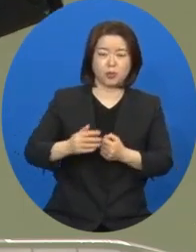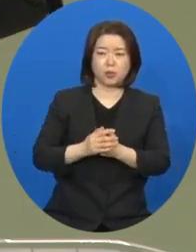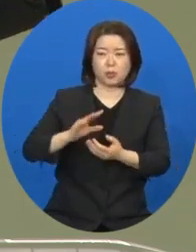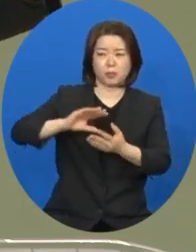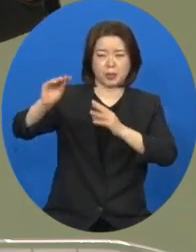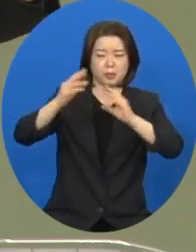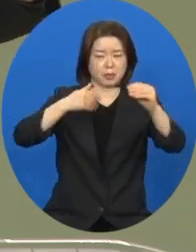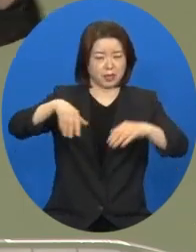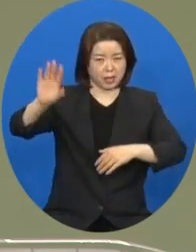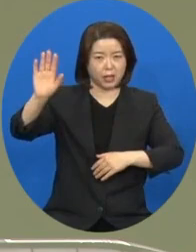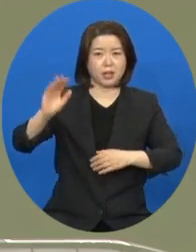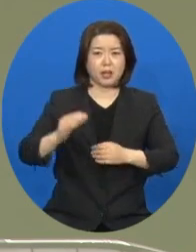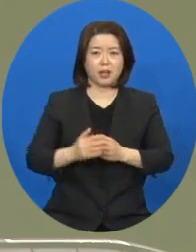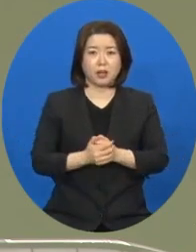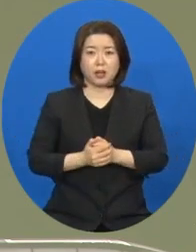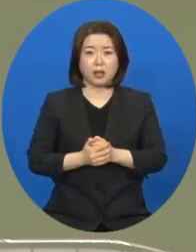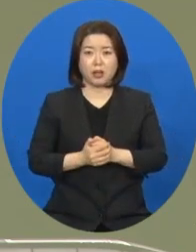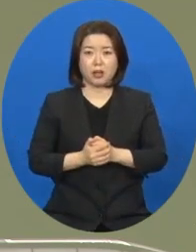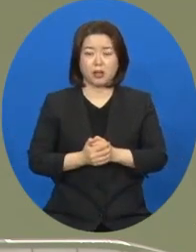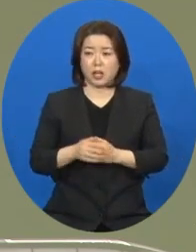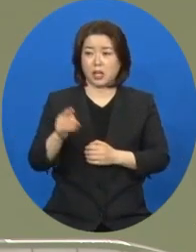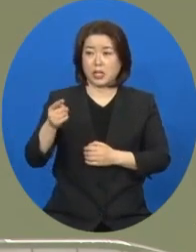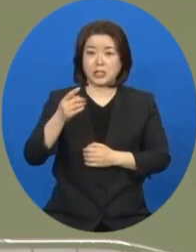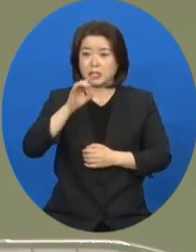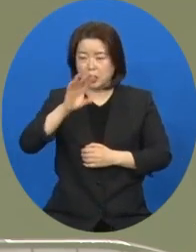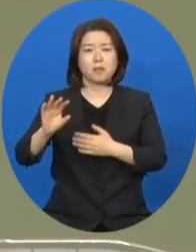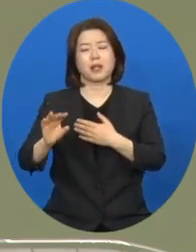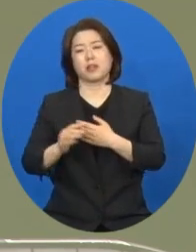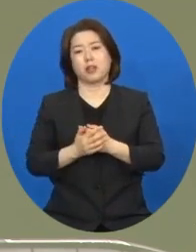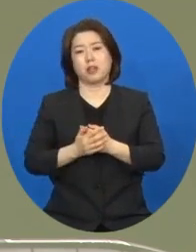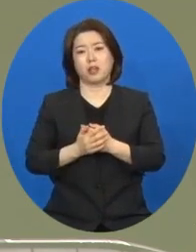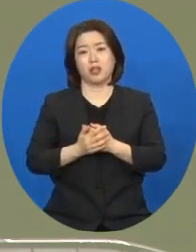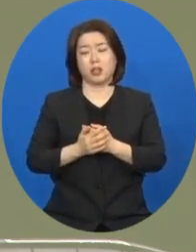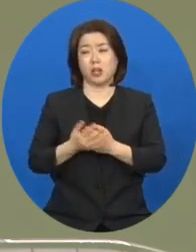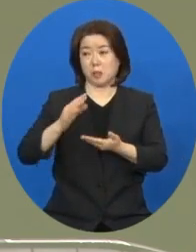떠났다고 그랬습니다. 그러면 안 되는 거예요. 그러면